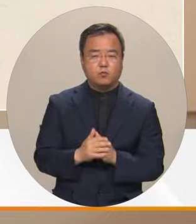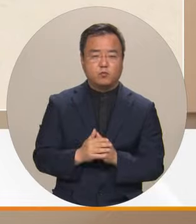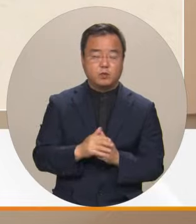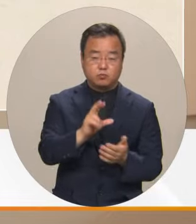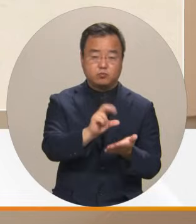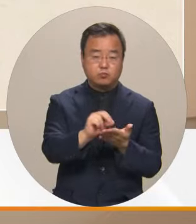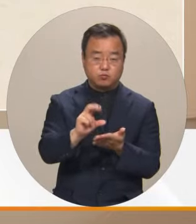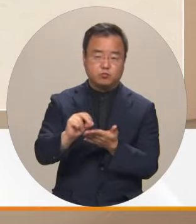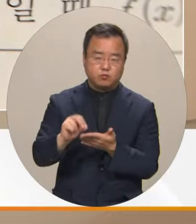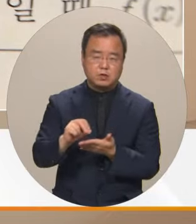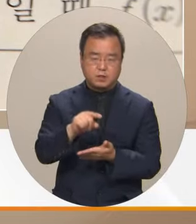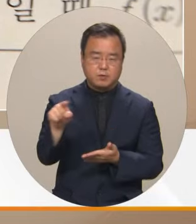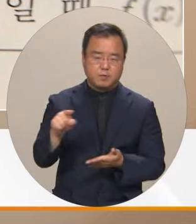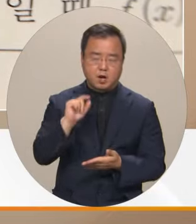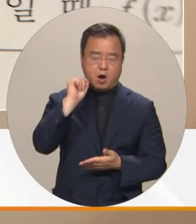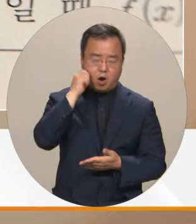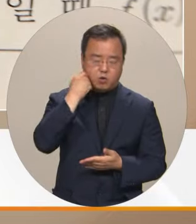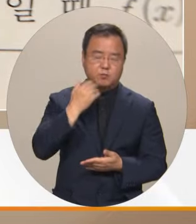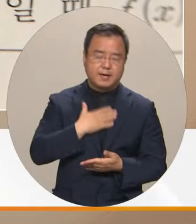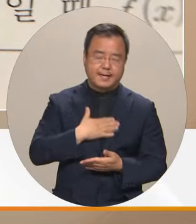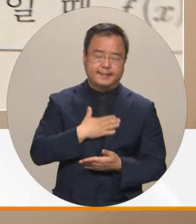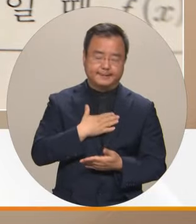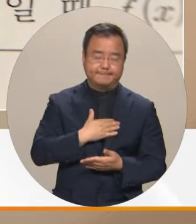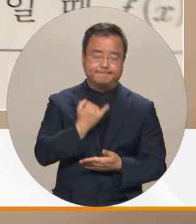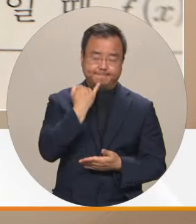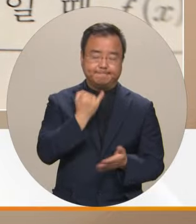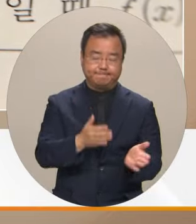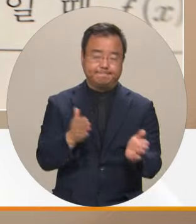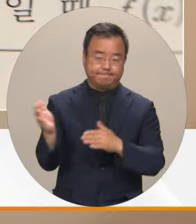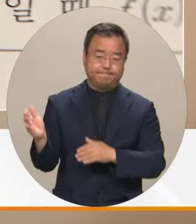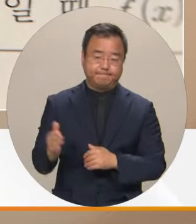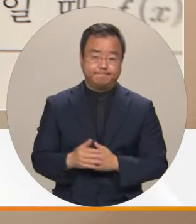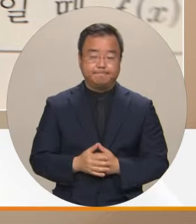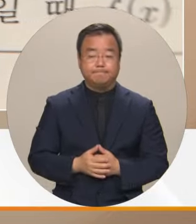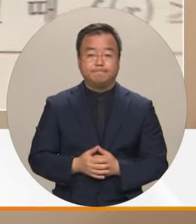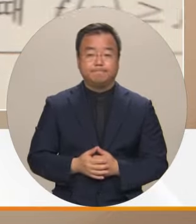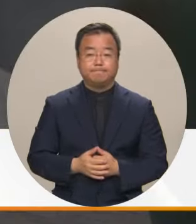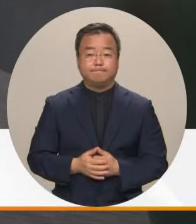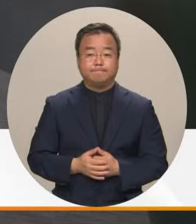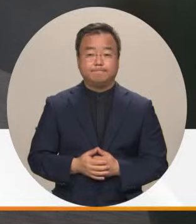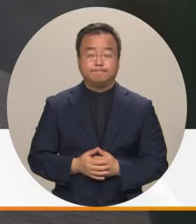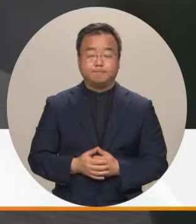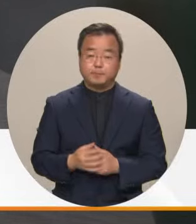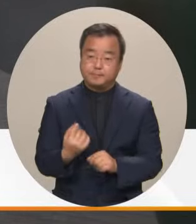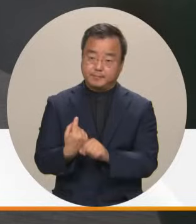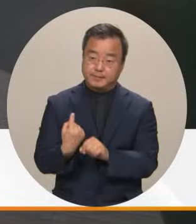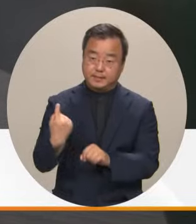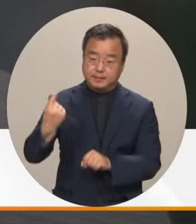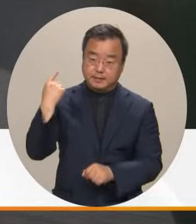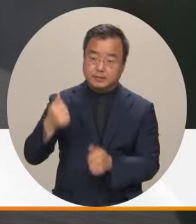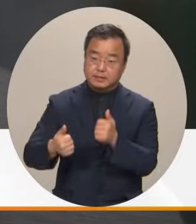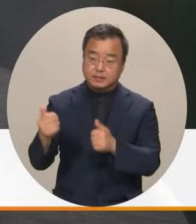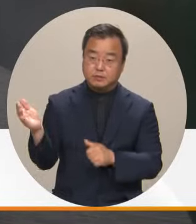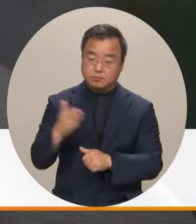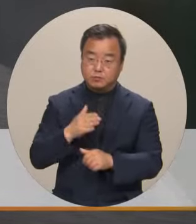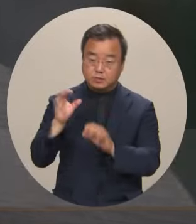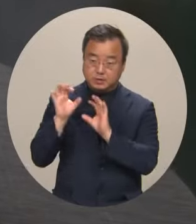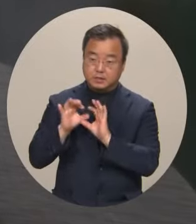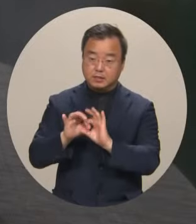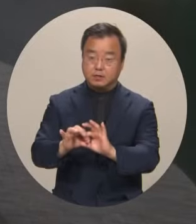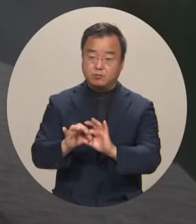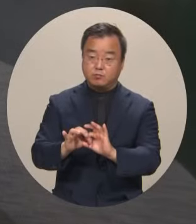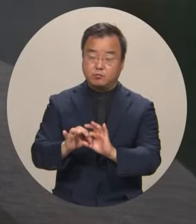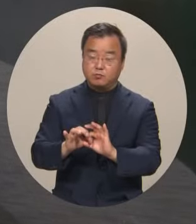다소 어렵다라는 거만 인지하고 있으면 좋을 것 같습니다네 지난해 수능 시험부터 뭐 이어져온